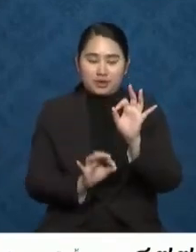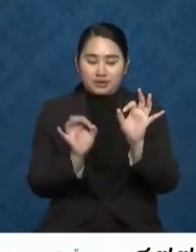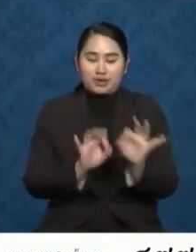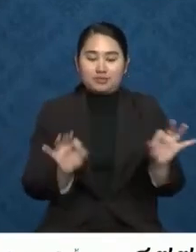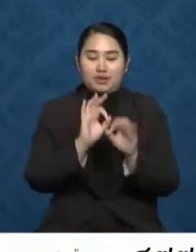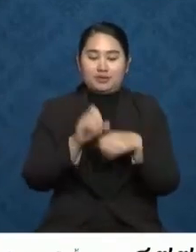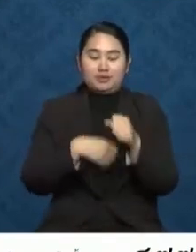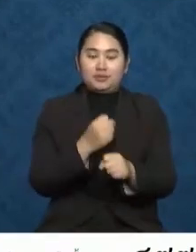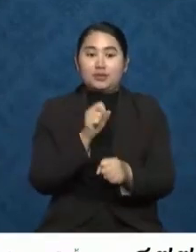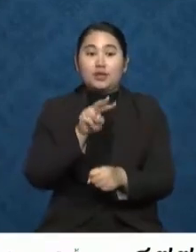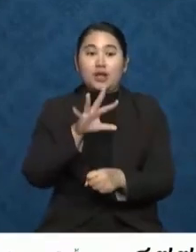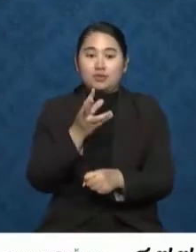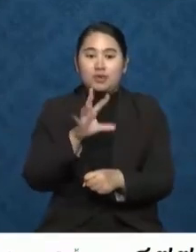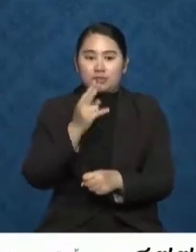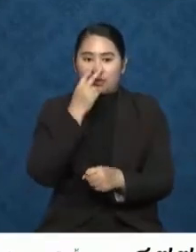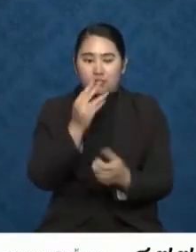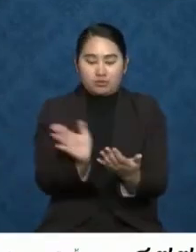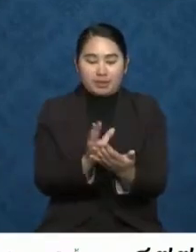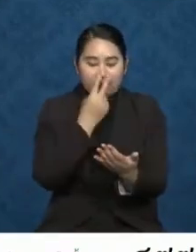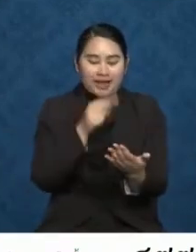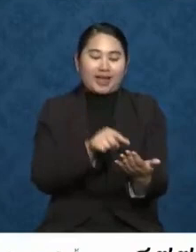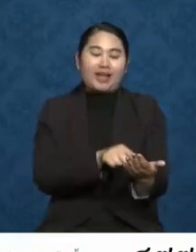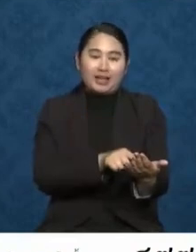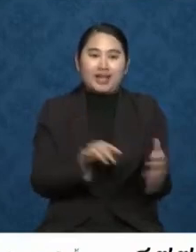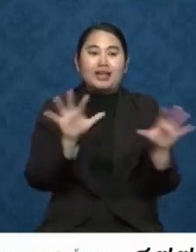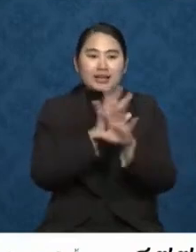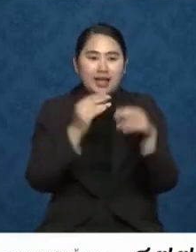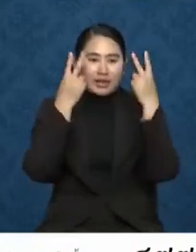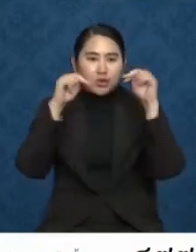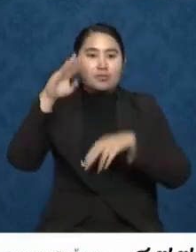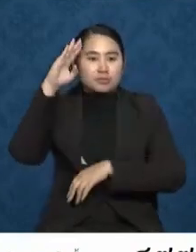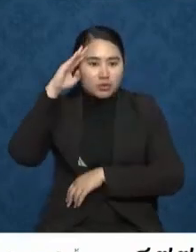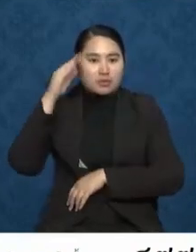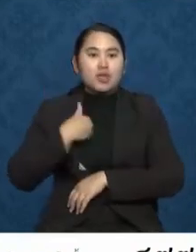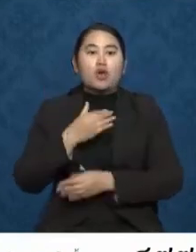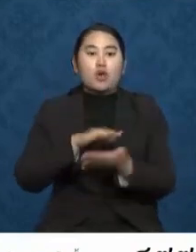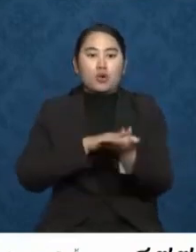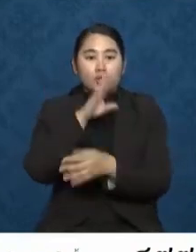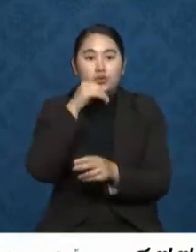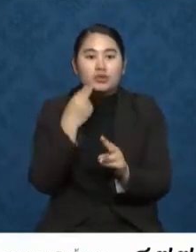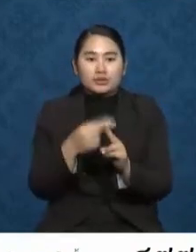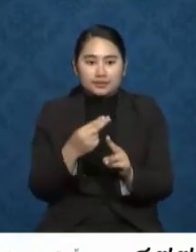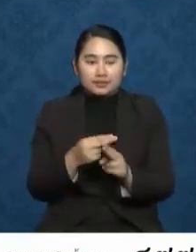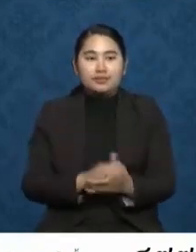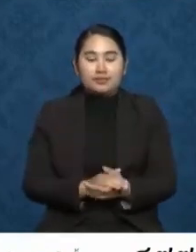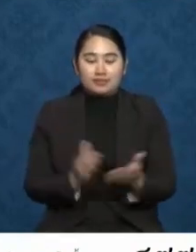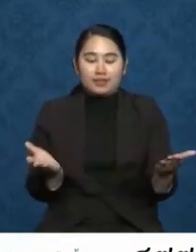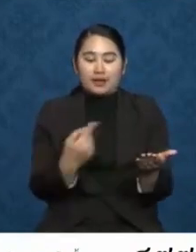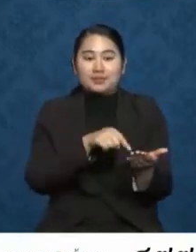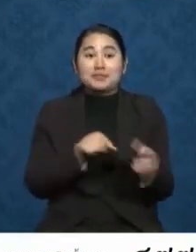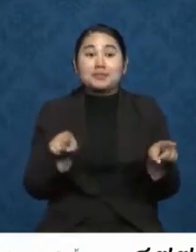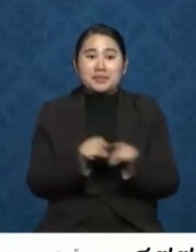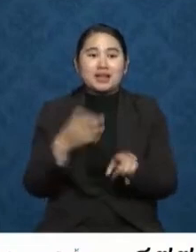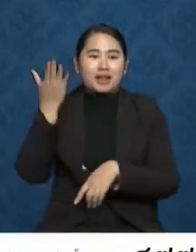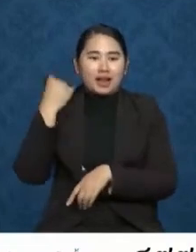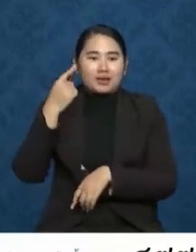ปี67แล้วคิดว่ากำลังอ่านงบประมาณของรัฐบาลพลเอกประยุทธ์จันทร์โอชาต้องขอประทานโทษที่เอ่ยนามเราเห็นครับประชาชนมี